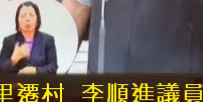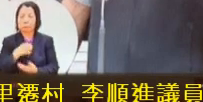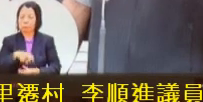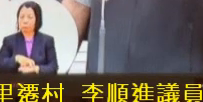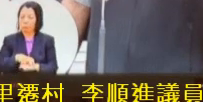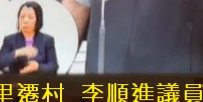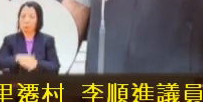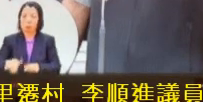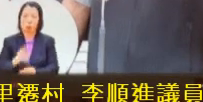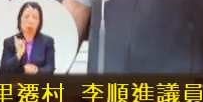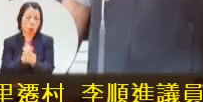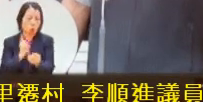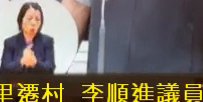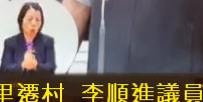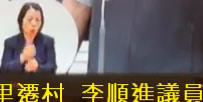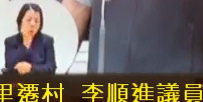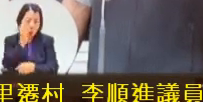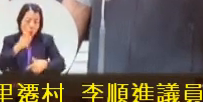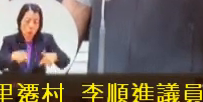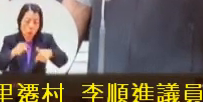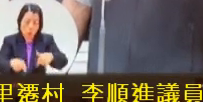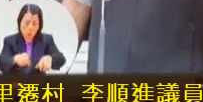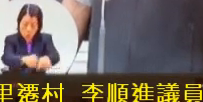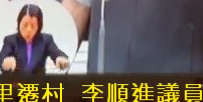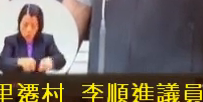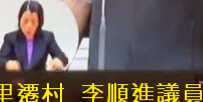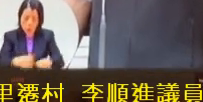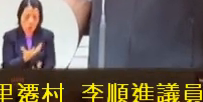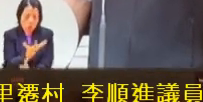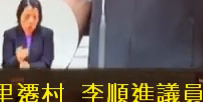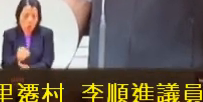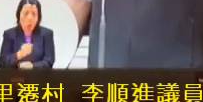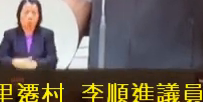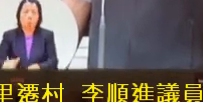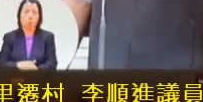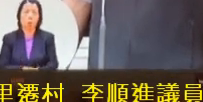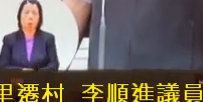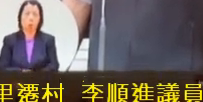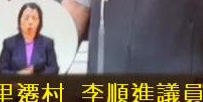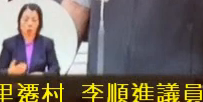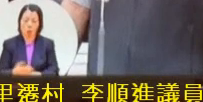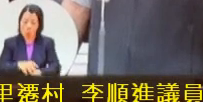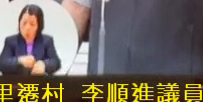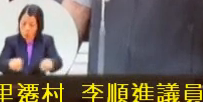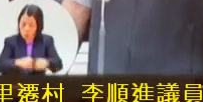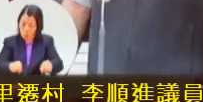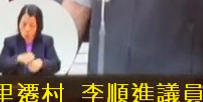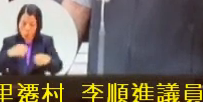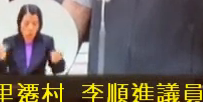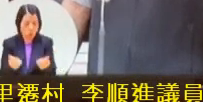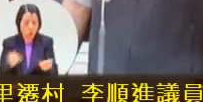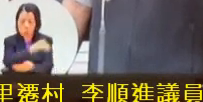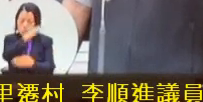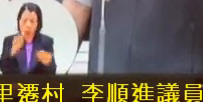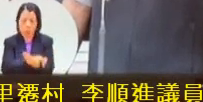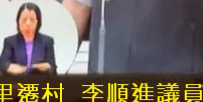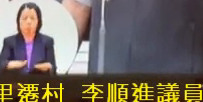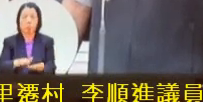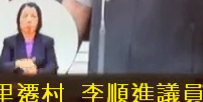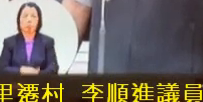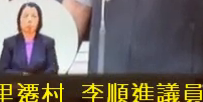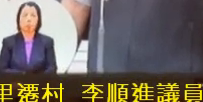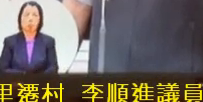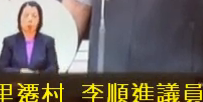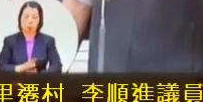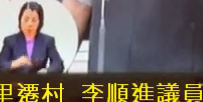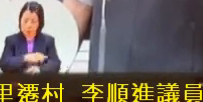加上这个管线问题，可以得到一种控制啊，甚至把管线问题完全消除。所以现在就看经